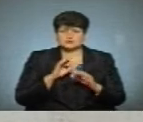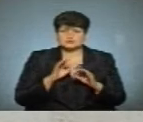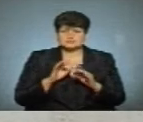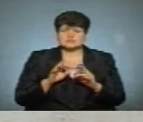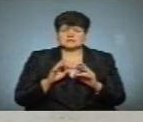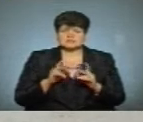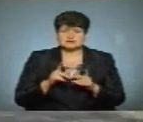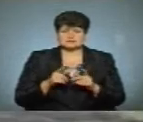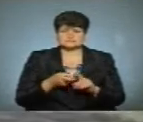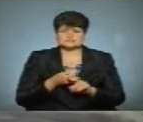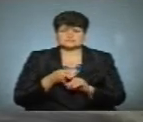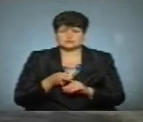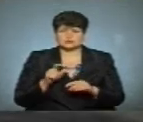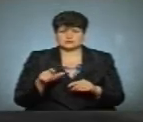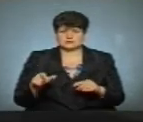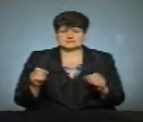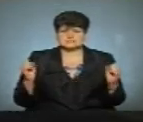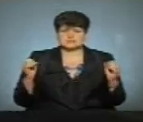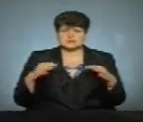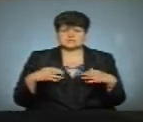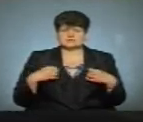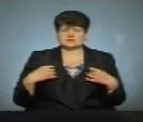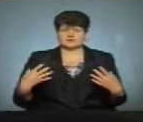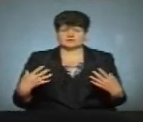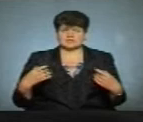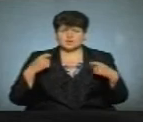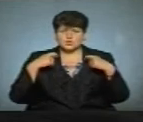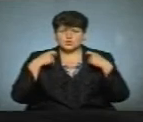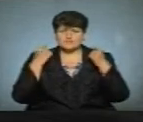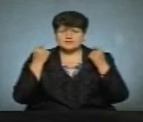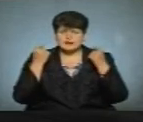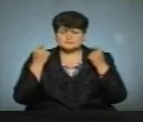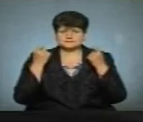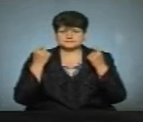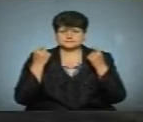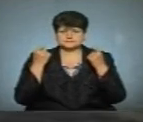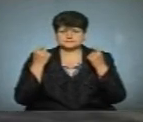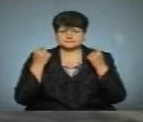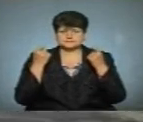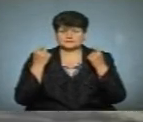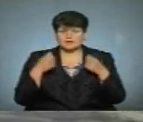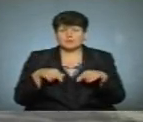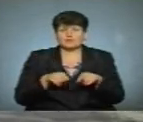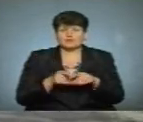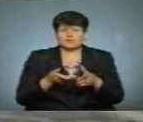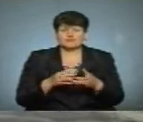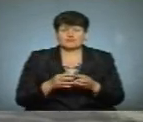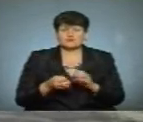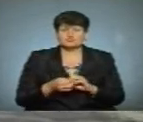інфікувалися люди. Зібралися святкувати ювілей, і от в результаті